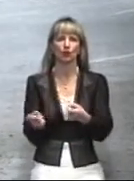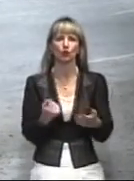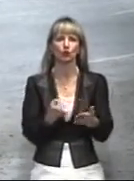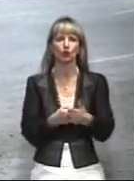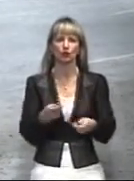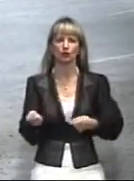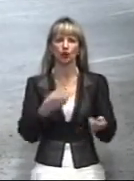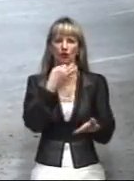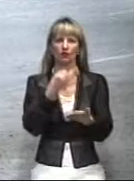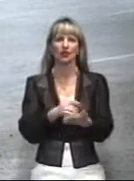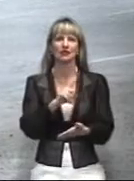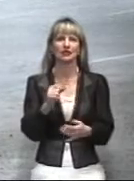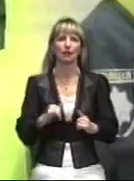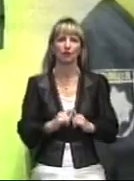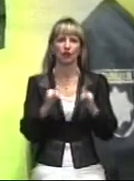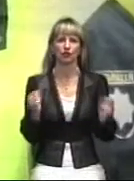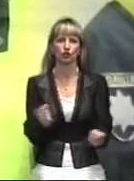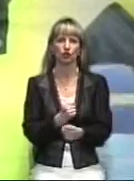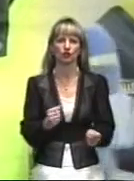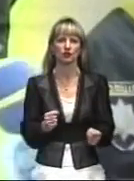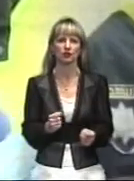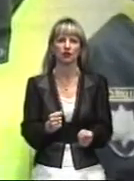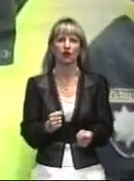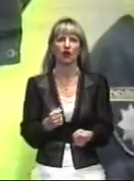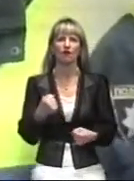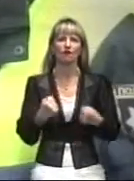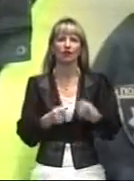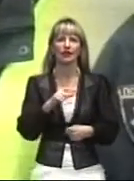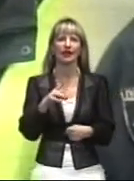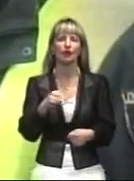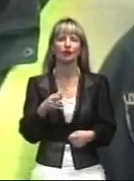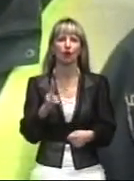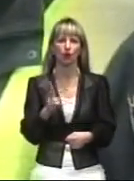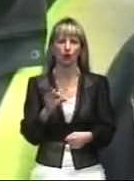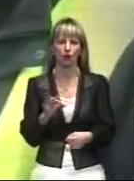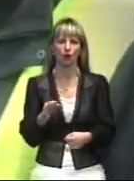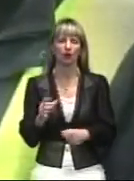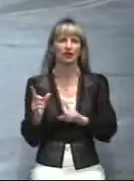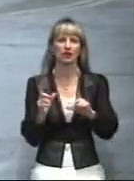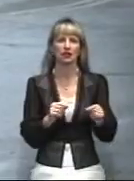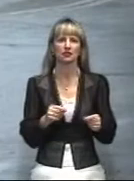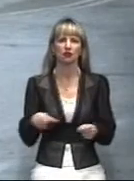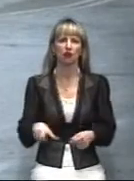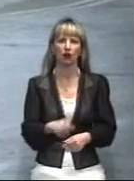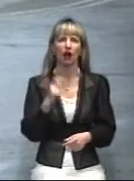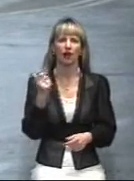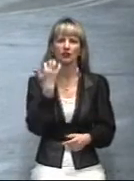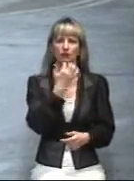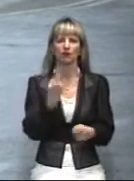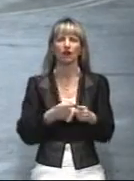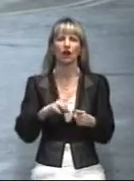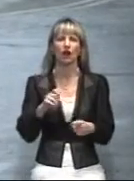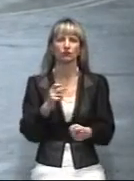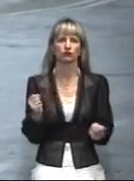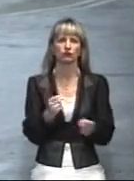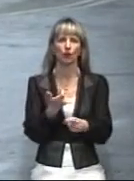адміністративної відповідальності за перевищення. Водій Юрій Хрипко регулярно їздить трасою Харків-Сімферополь. Цього разу і сам проїхав на